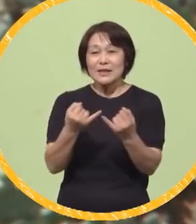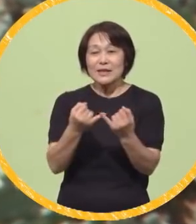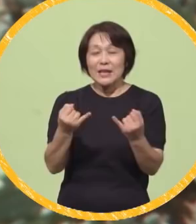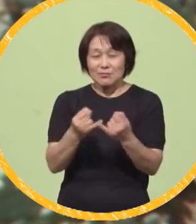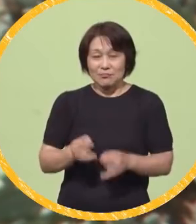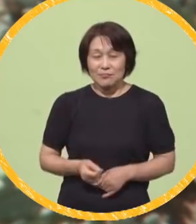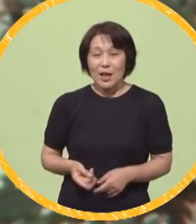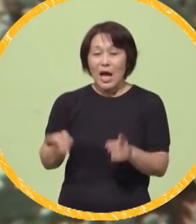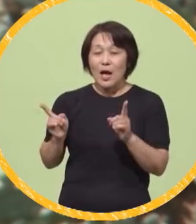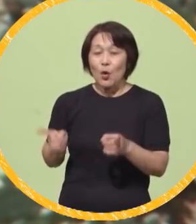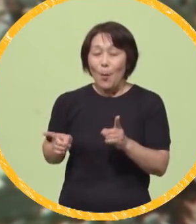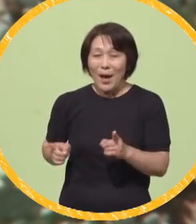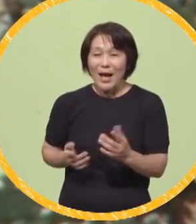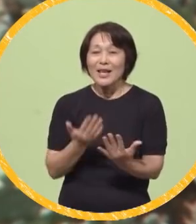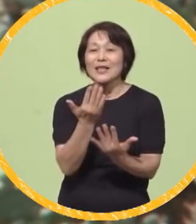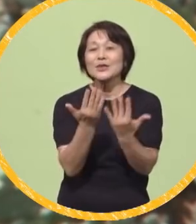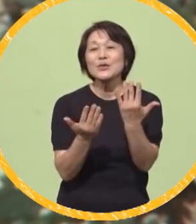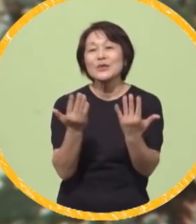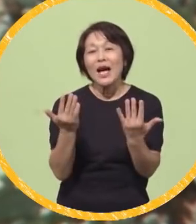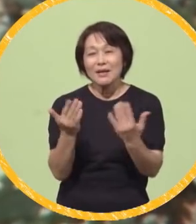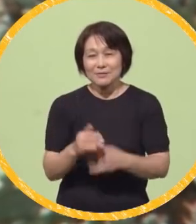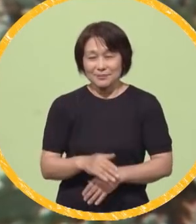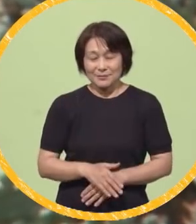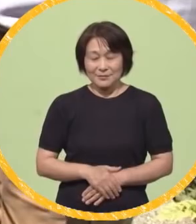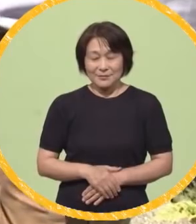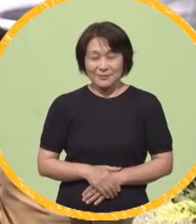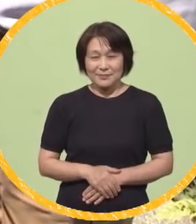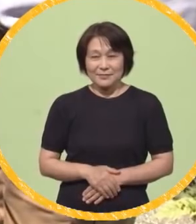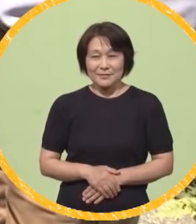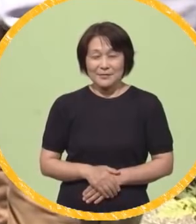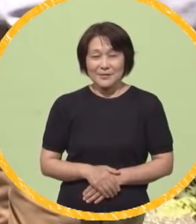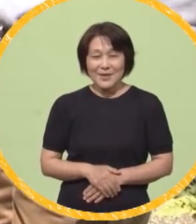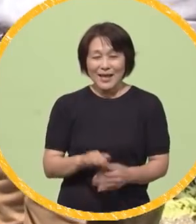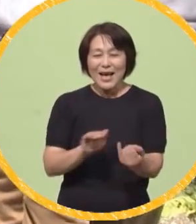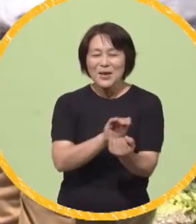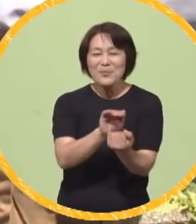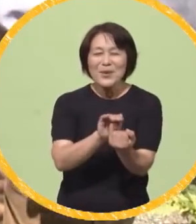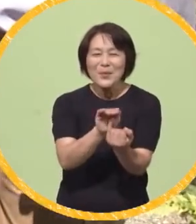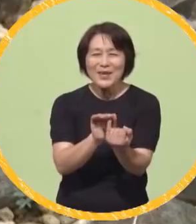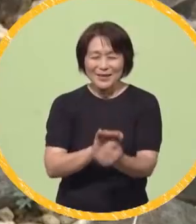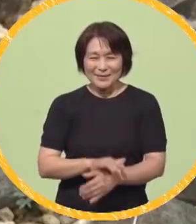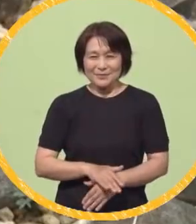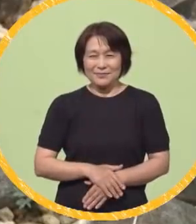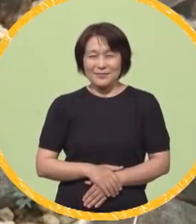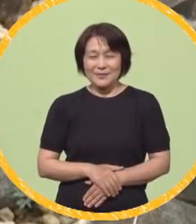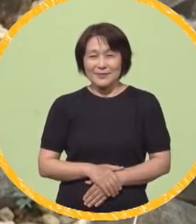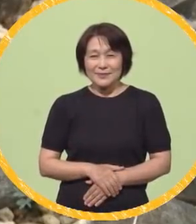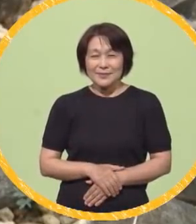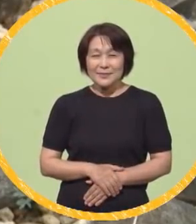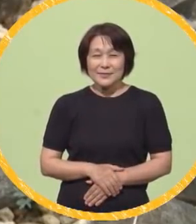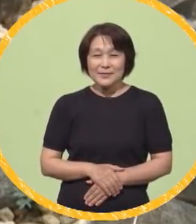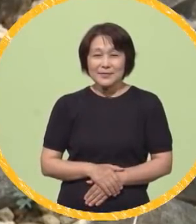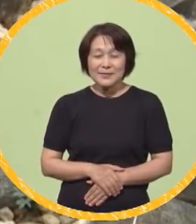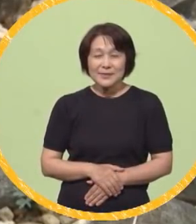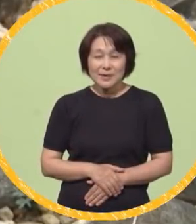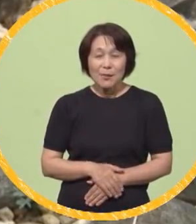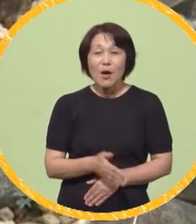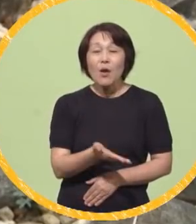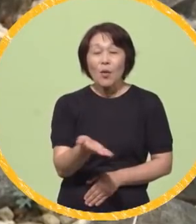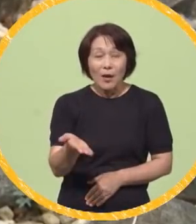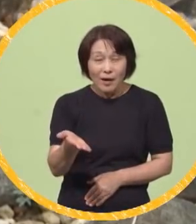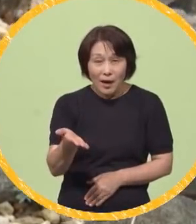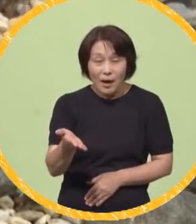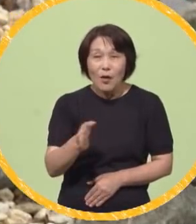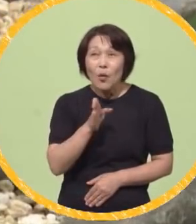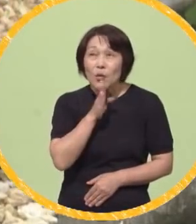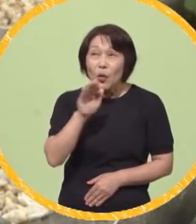ういう、はい、かわいい、なんかすごいペットみたいですね。 小松草が咲いてる自生の